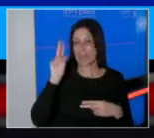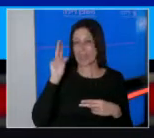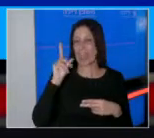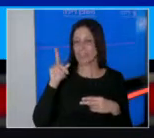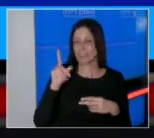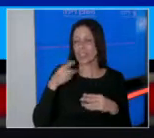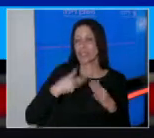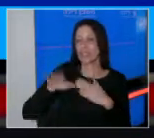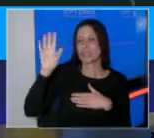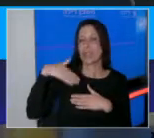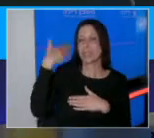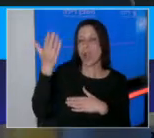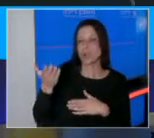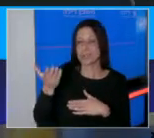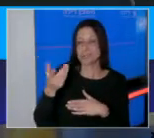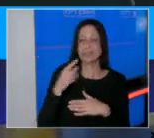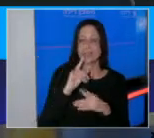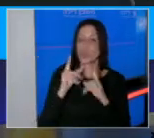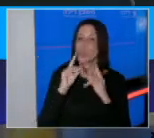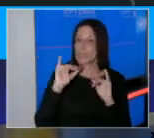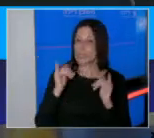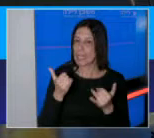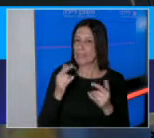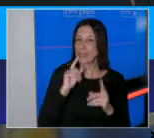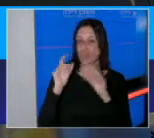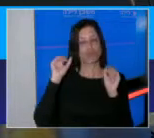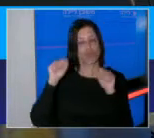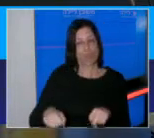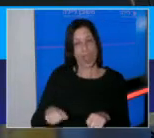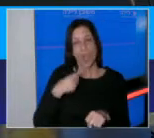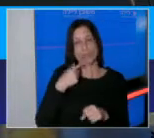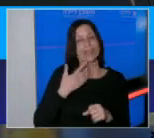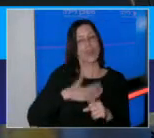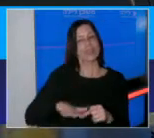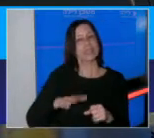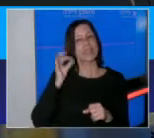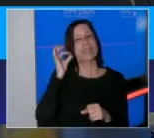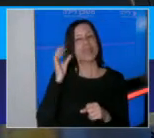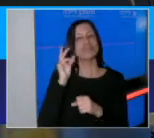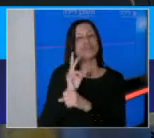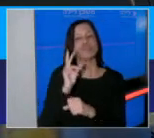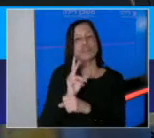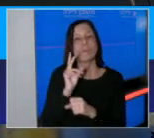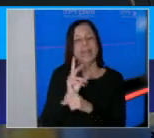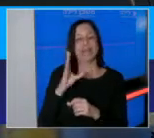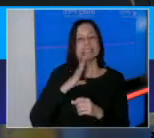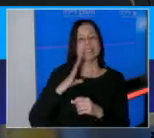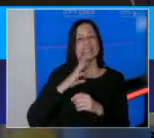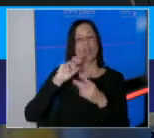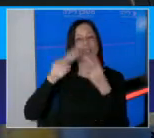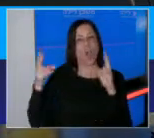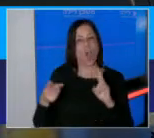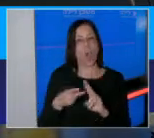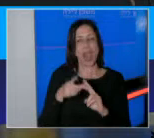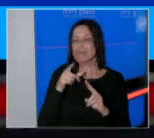יוצאת החוצה. למרות שהדיון הוא בעצם כן דיון השליטה, הם אומרים את זה, אנחנו רוצים שהילדה תישמר מפני סכנות העולם, אבל